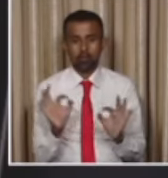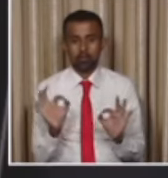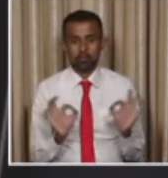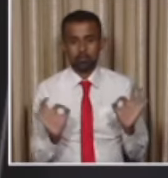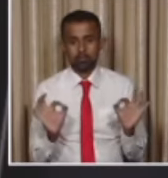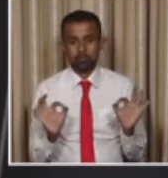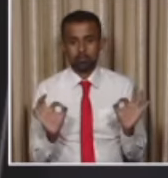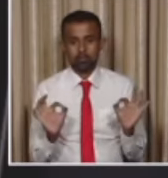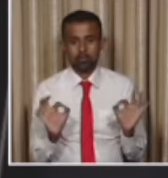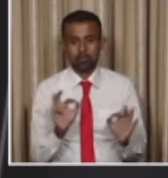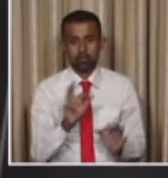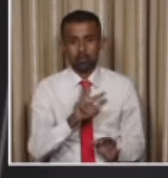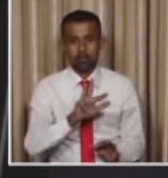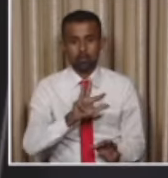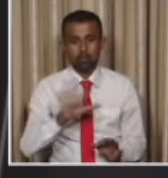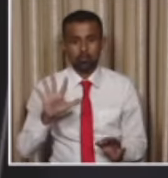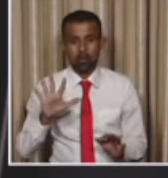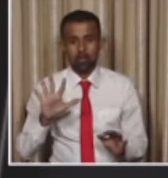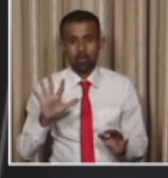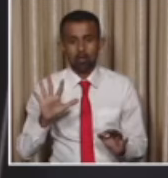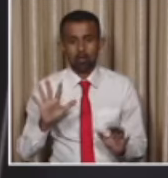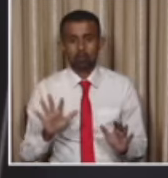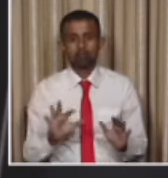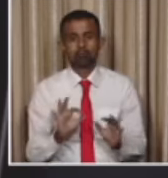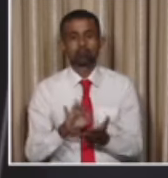ලෙස 95%ට ගේන්නම ඕනේ.